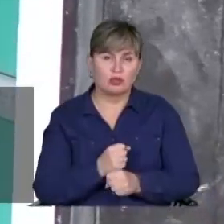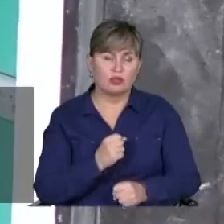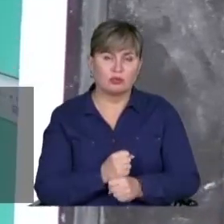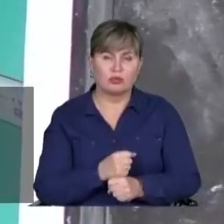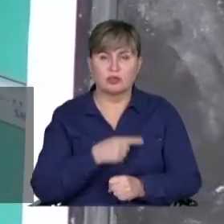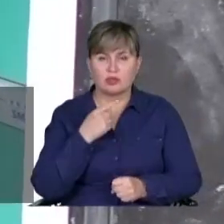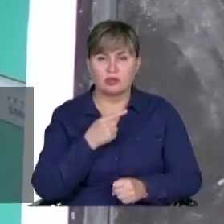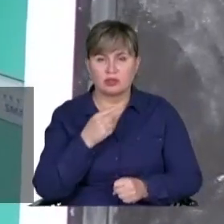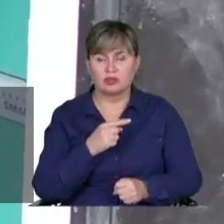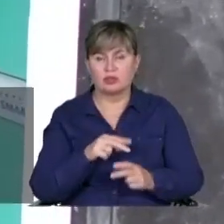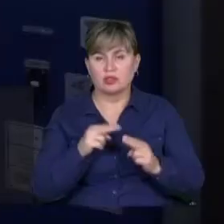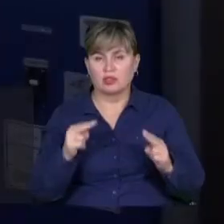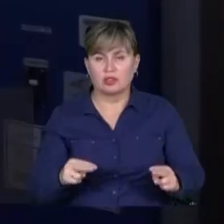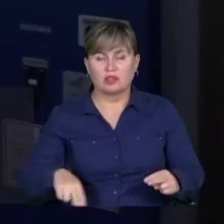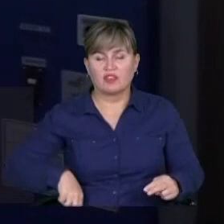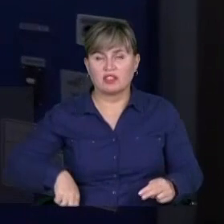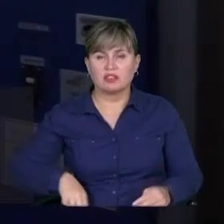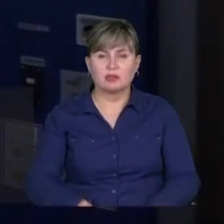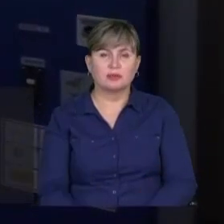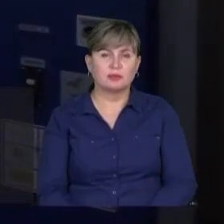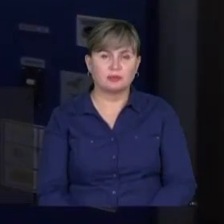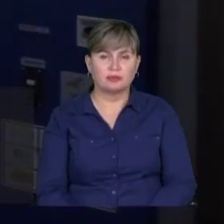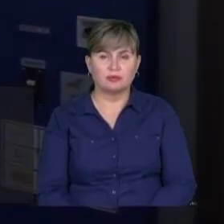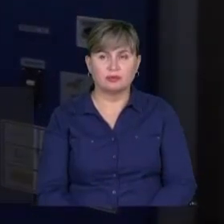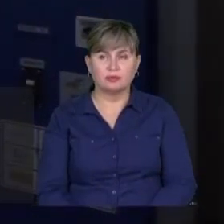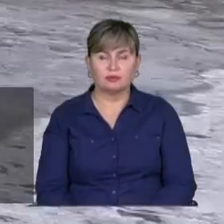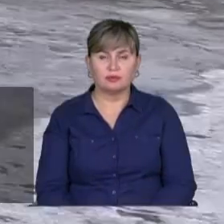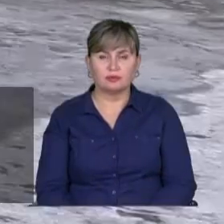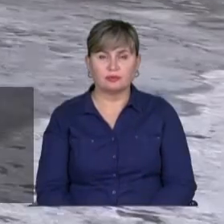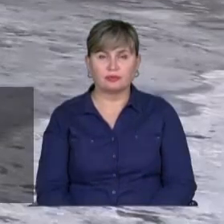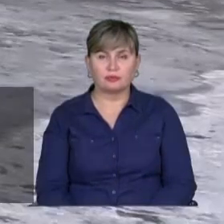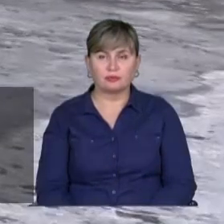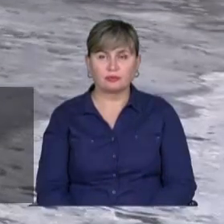заключил директор вокзала. Амина Усенова, Диана Турлыбек, Мирас Анитов, телеканал Алматы.